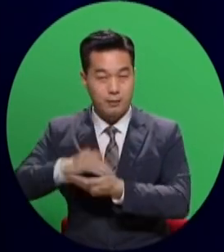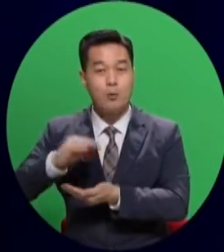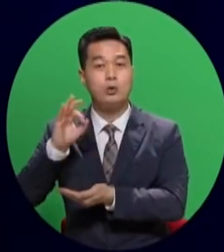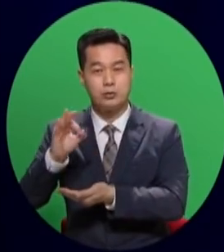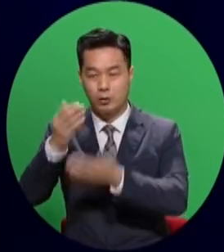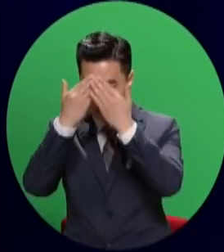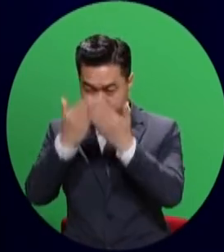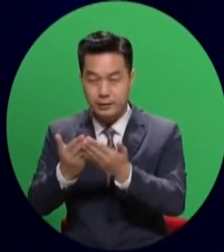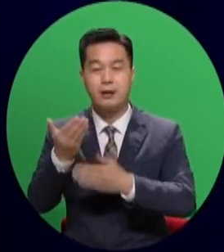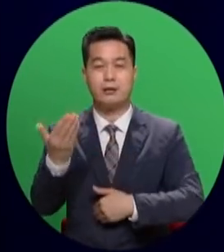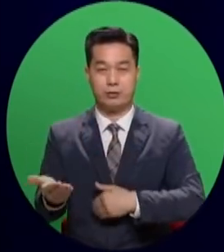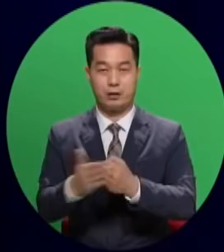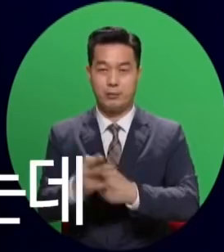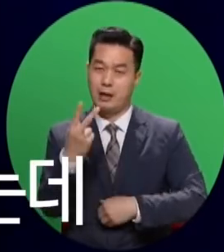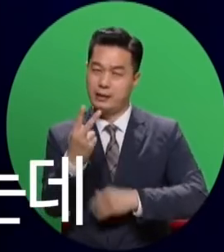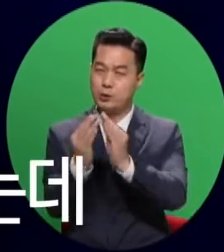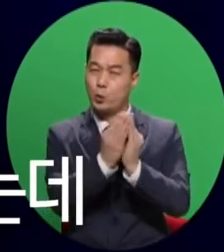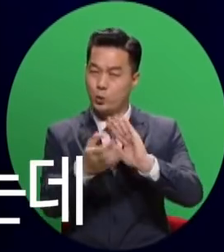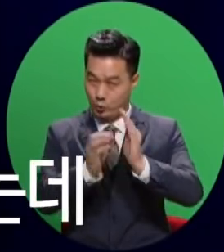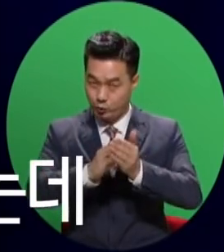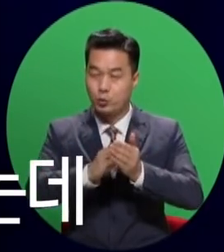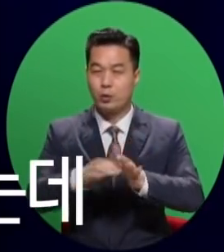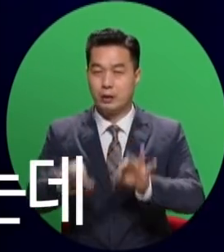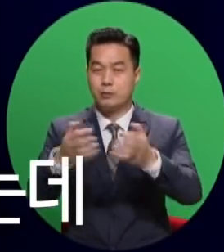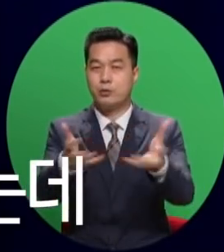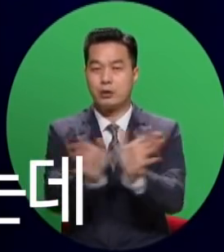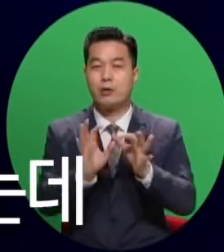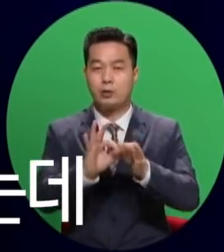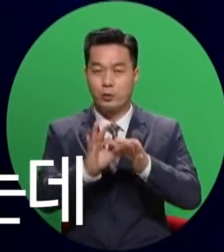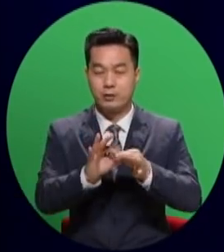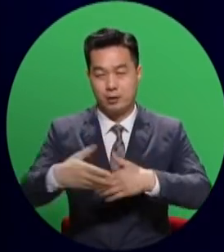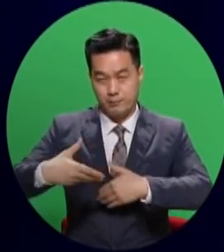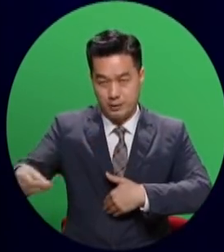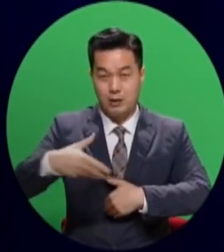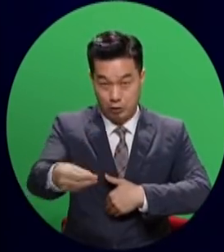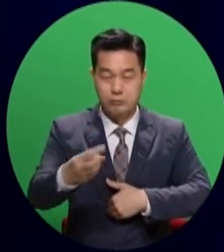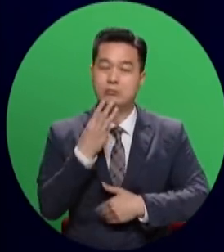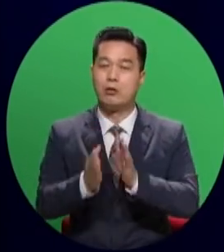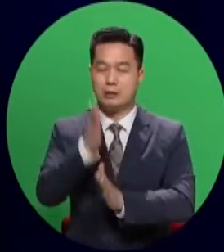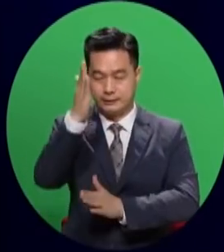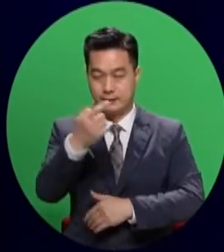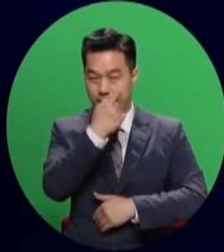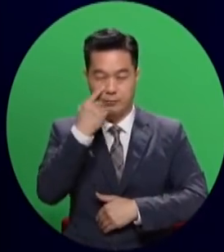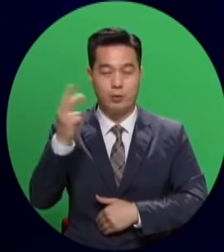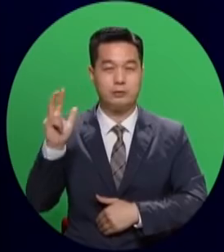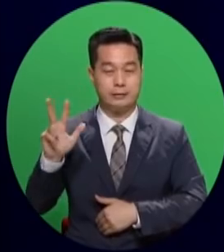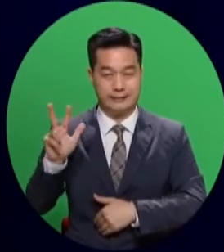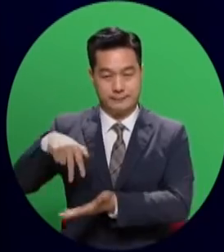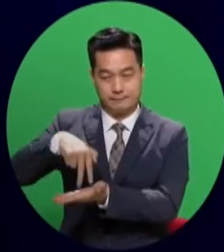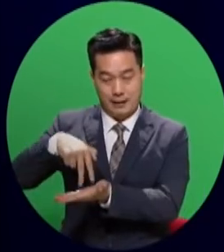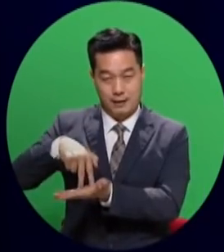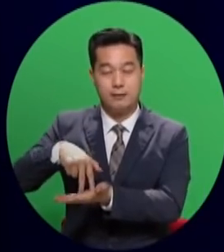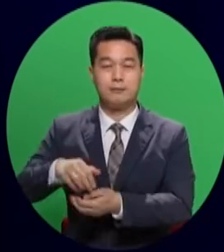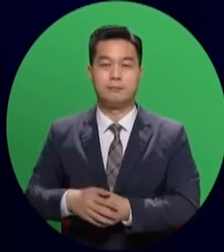이렇게 해 드려서 1 2조 까지를 금융기관을 통해서 융자 할 수 있도록 하는데 에 서울시가 보정을 합니다 아 그렇게